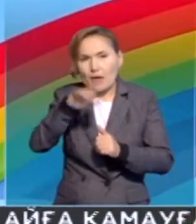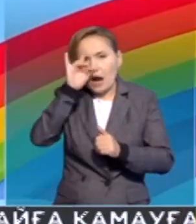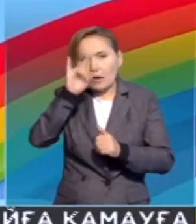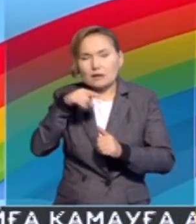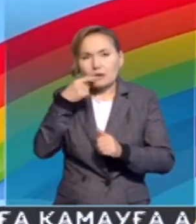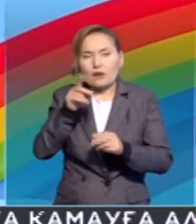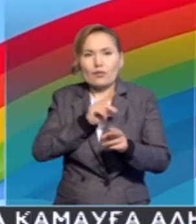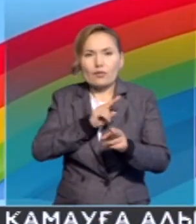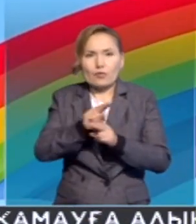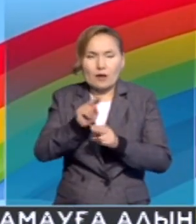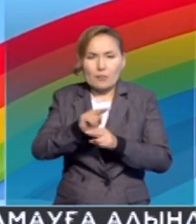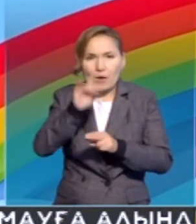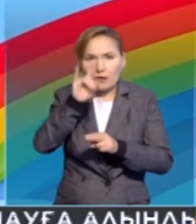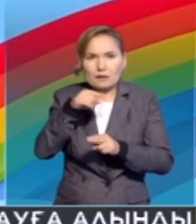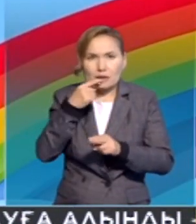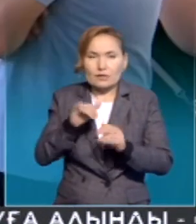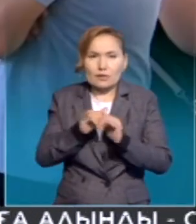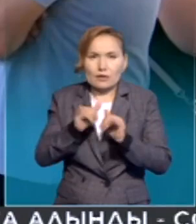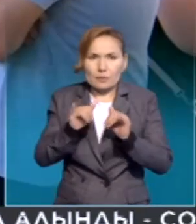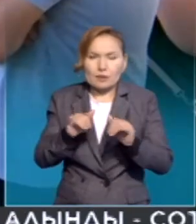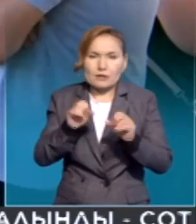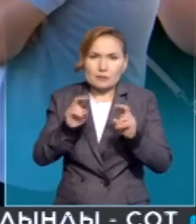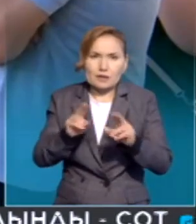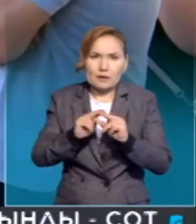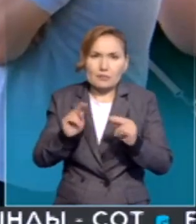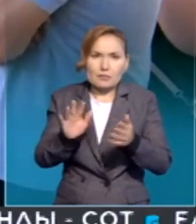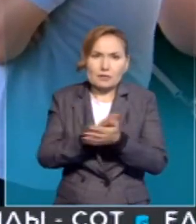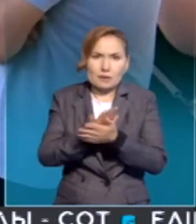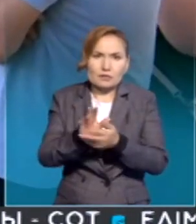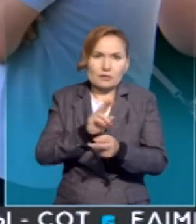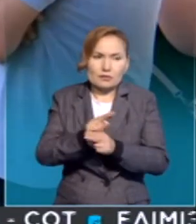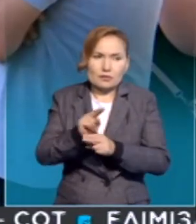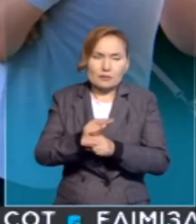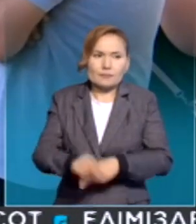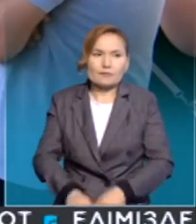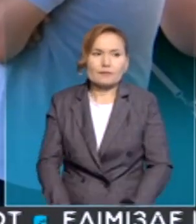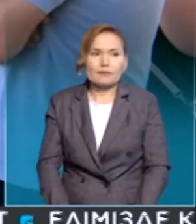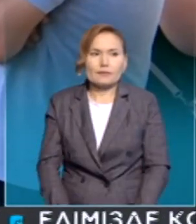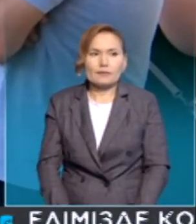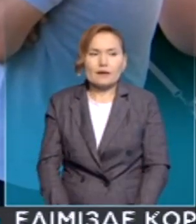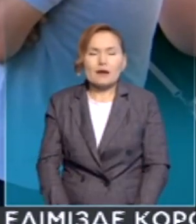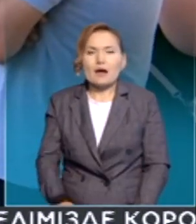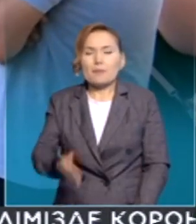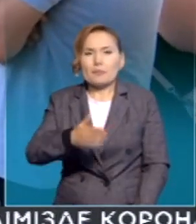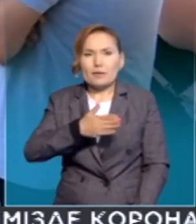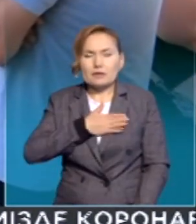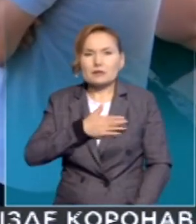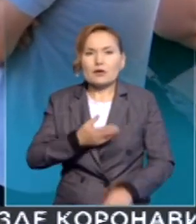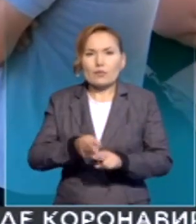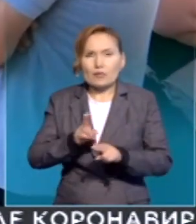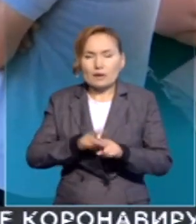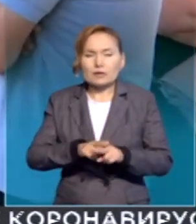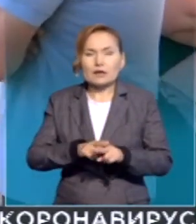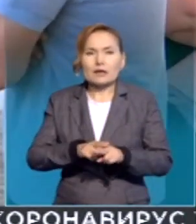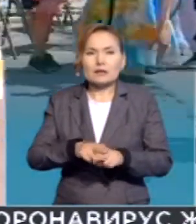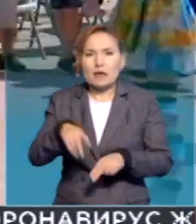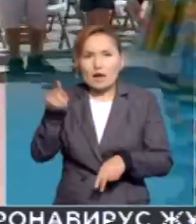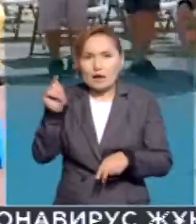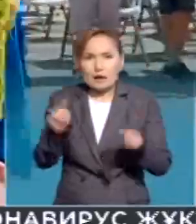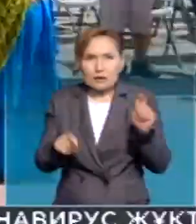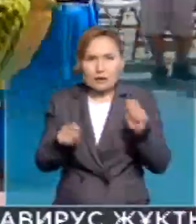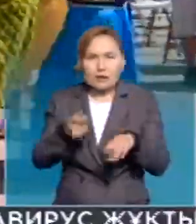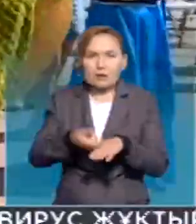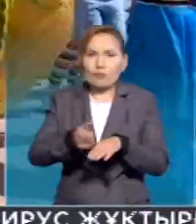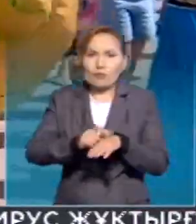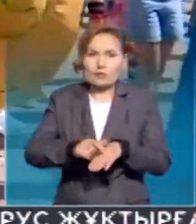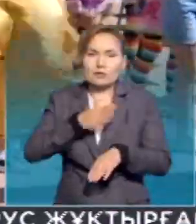шеберлік сабақтар жүргізуге барлық мамандар келіп тұрады. Біздер Домбаров кеде орыскейдің қасында тұрамыз. Соған еріп қуанып бізді көрейік деп